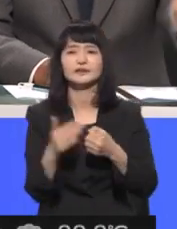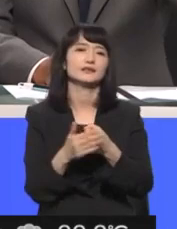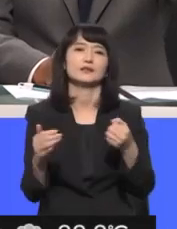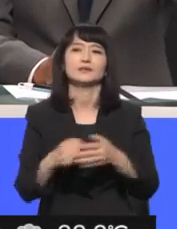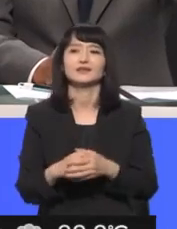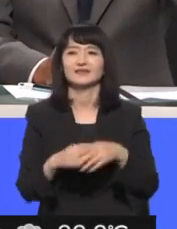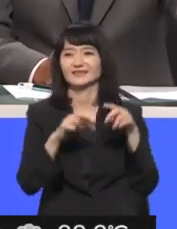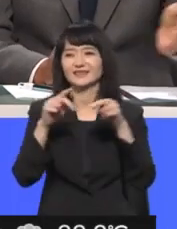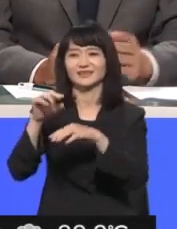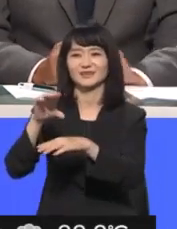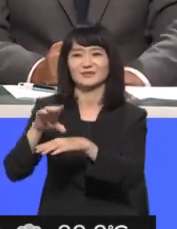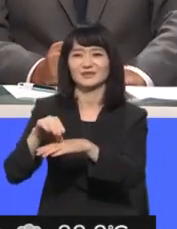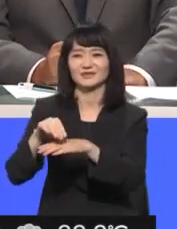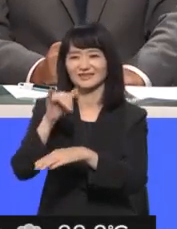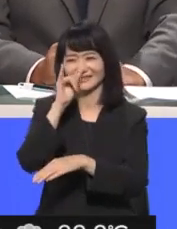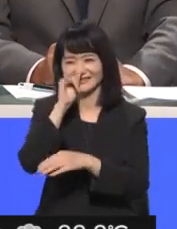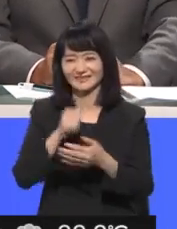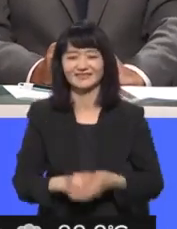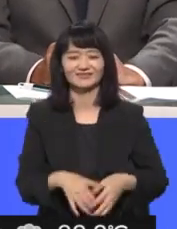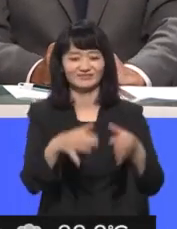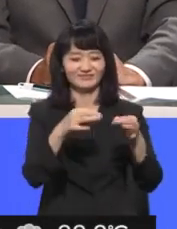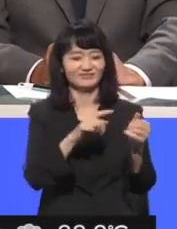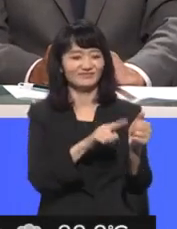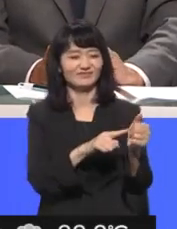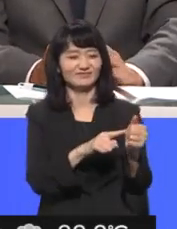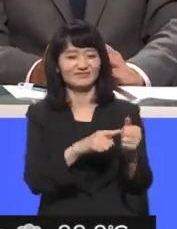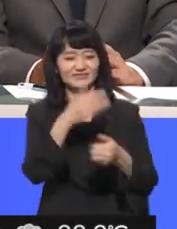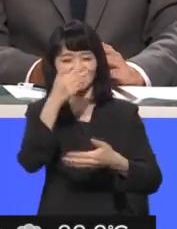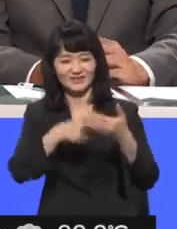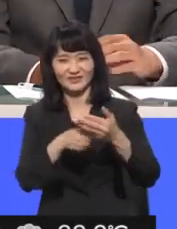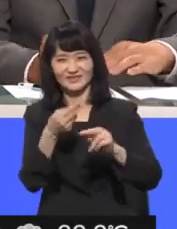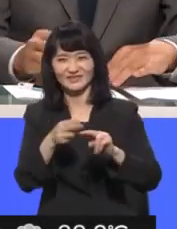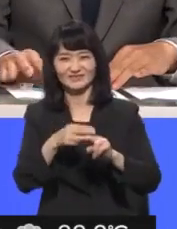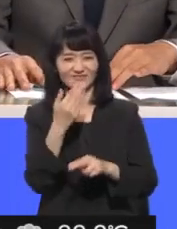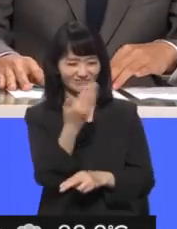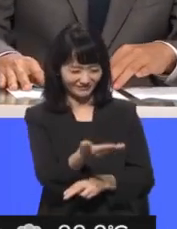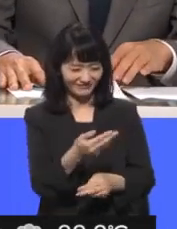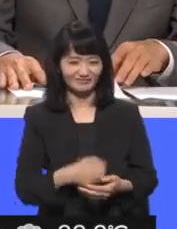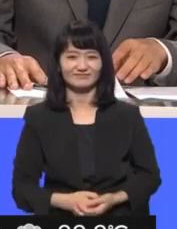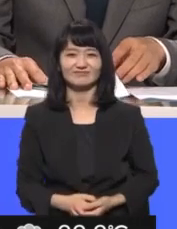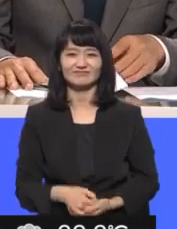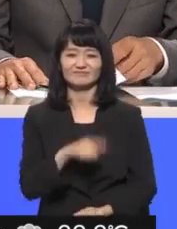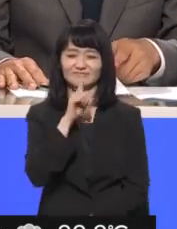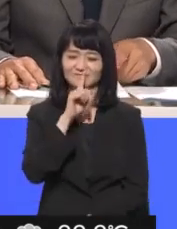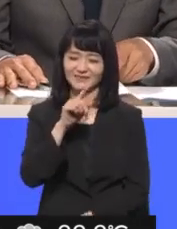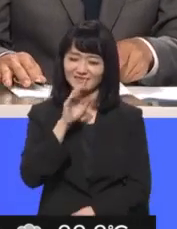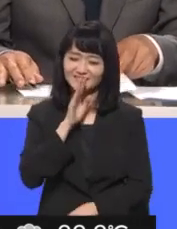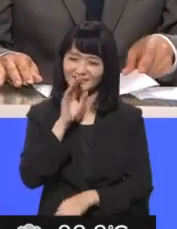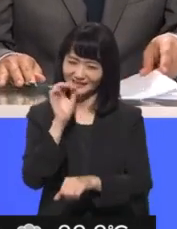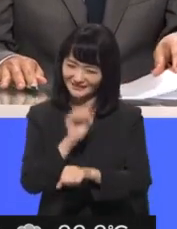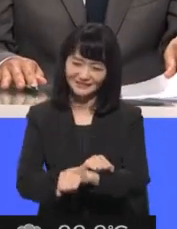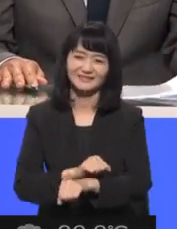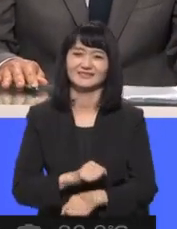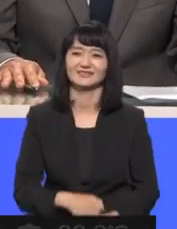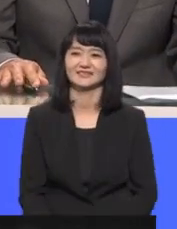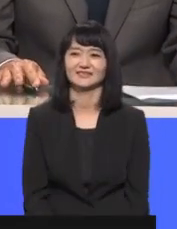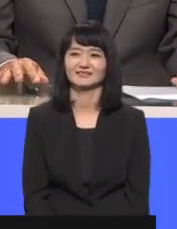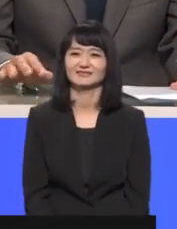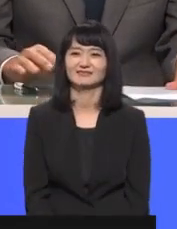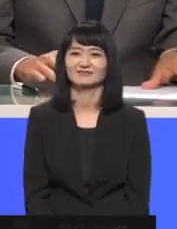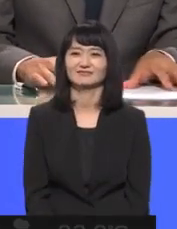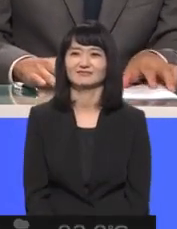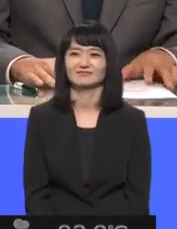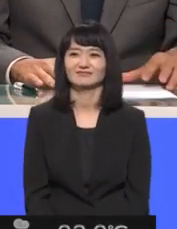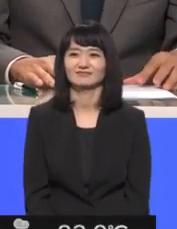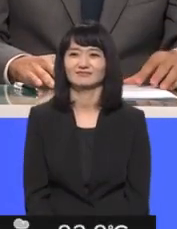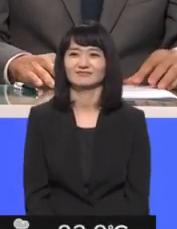김성애님에게 영화표 두 장 드리겠습니다. 아, 주옥 같은 멘트. 주옥 같은 멘트요? 왜 그래? 우리는 저런